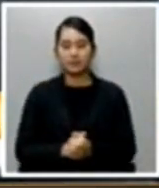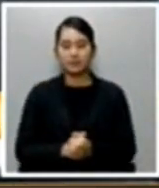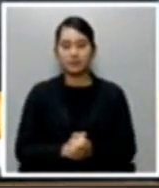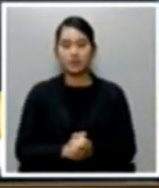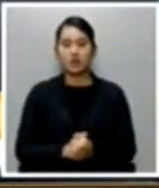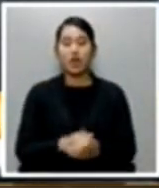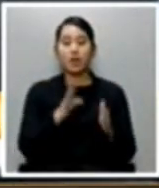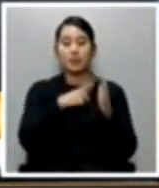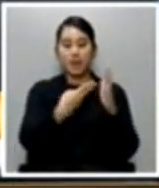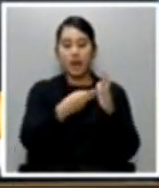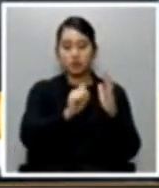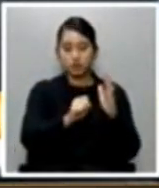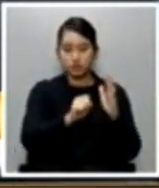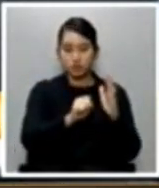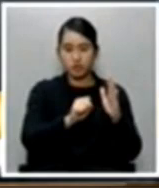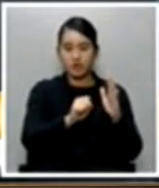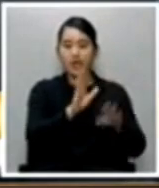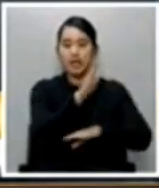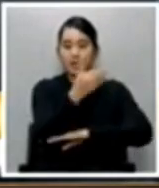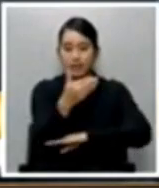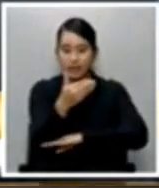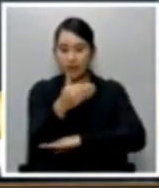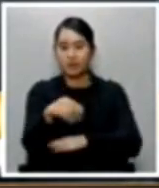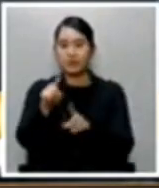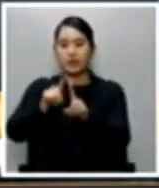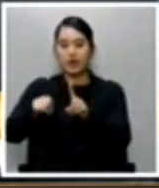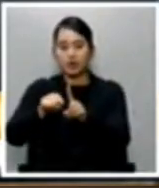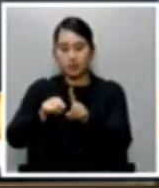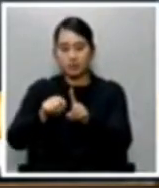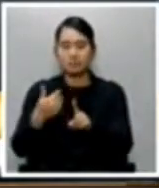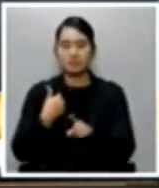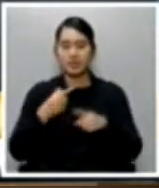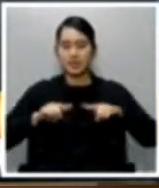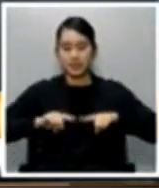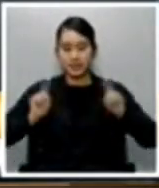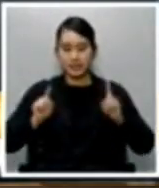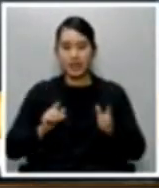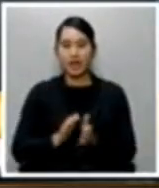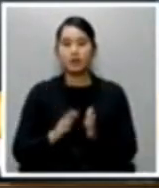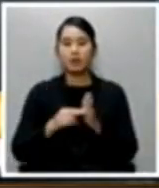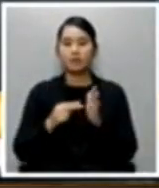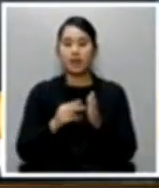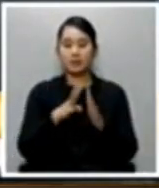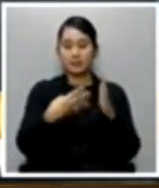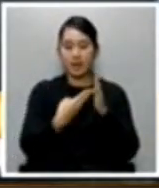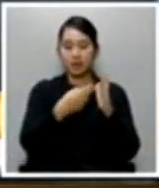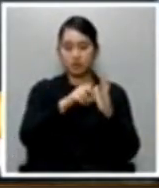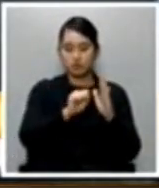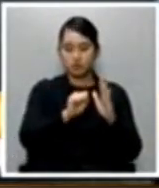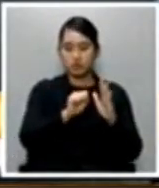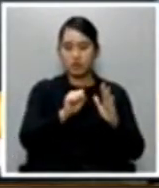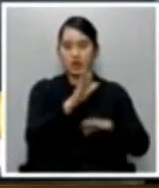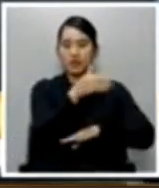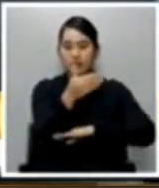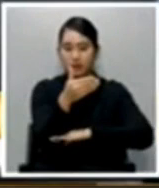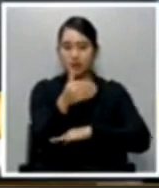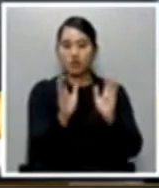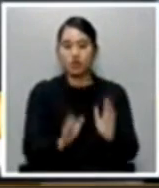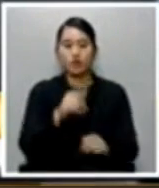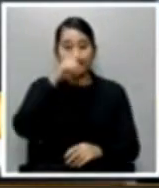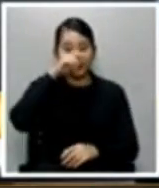ร English Program กับ International Program English Program ก็คือสอนด้วยภาษาอังกฤษแต่คนเรียนเนี่ยเป็นคนไทยหม